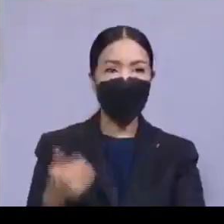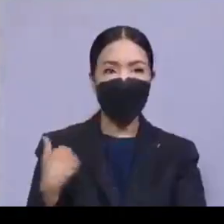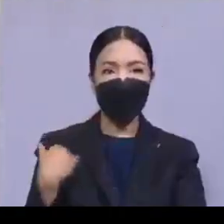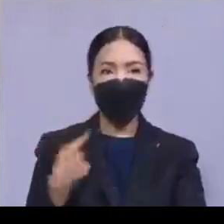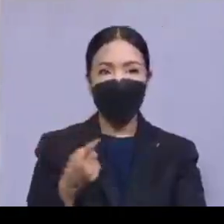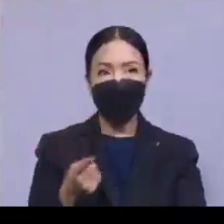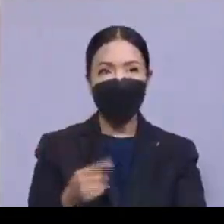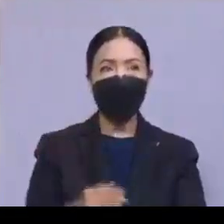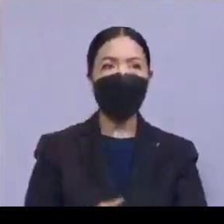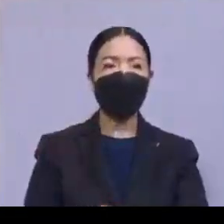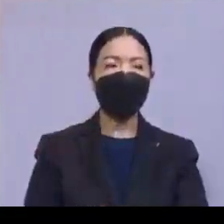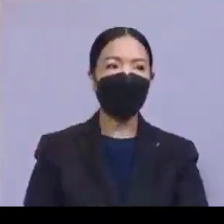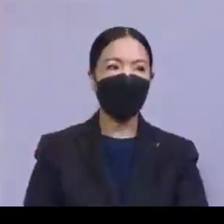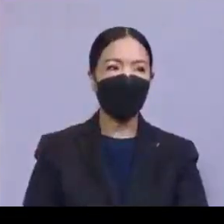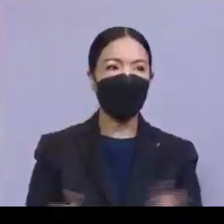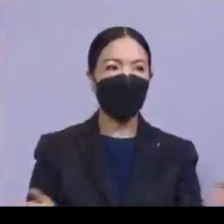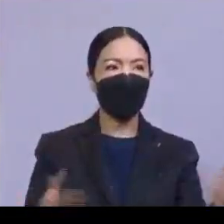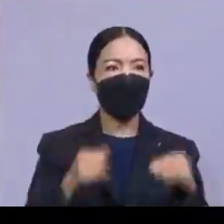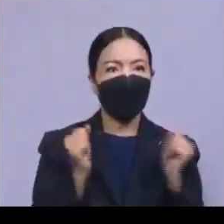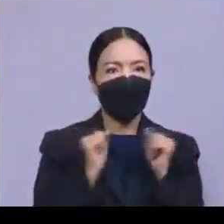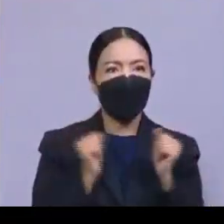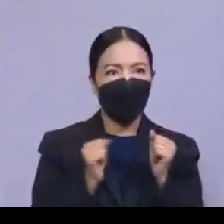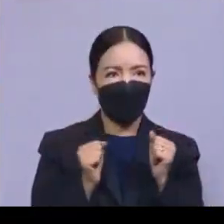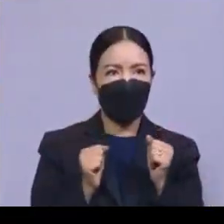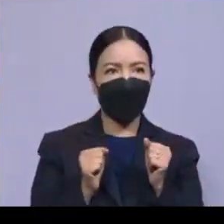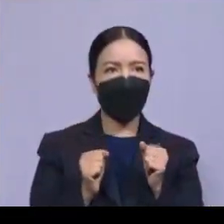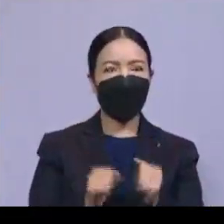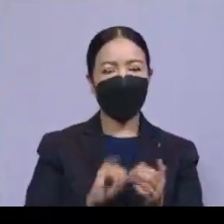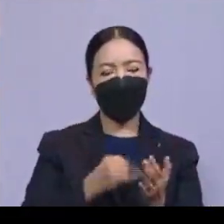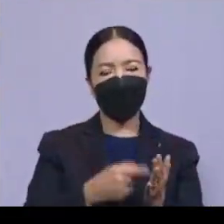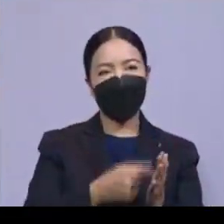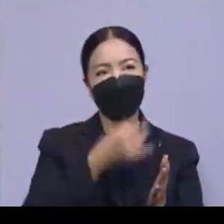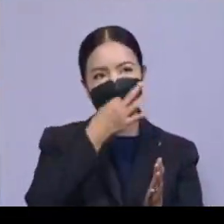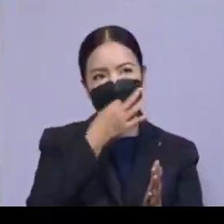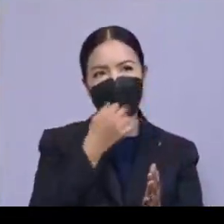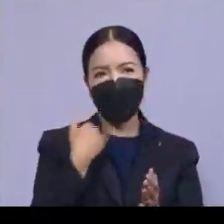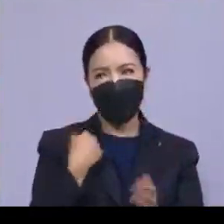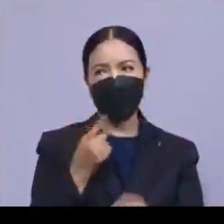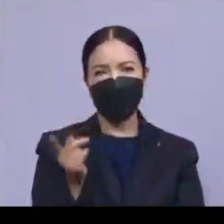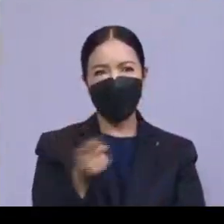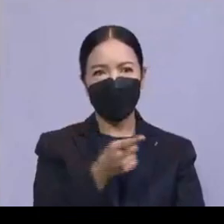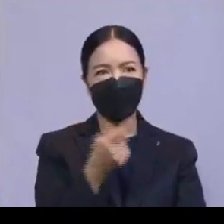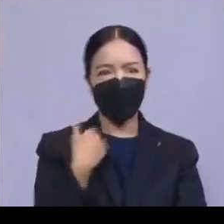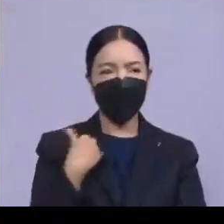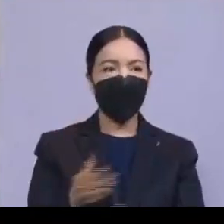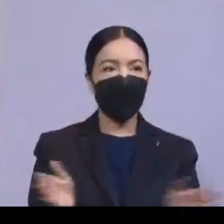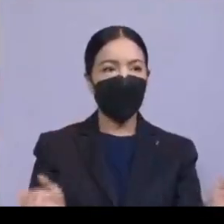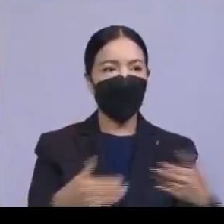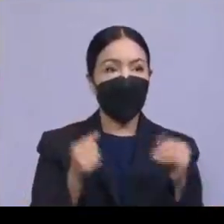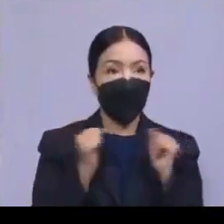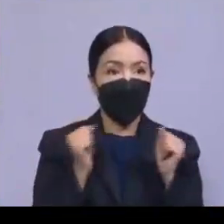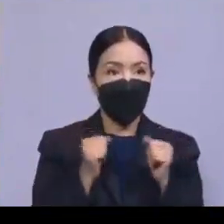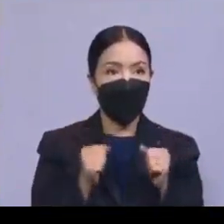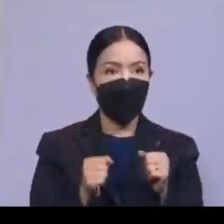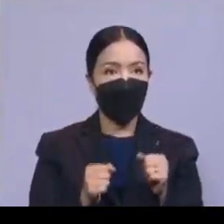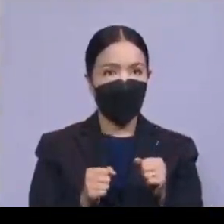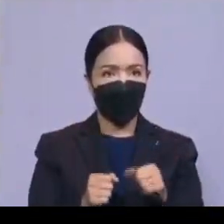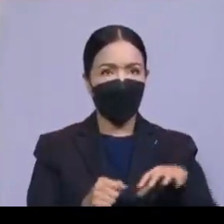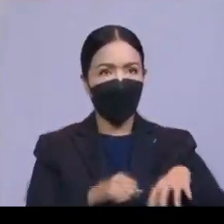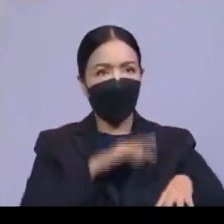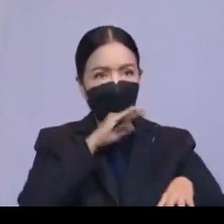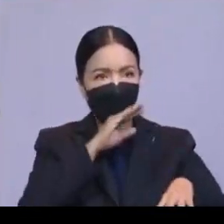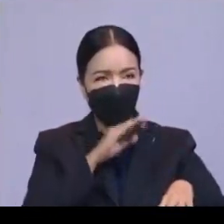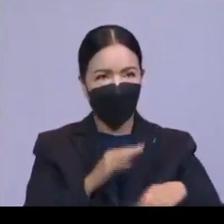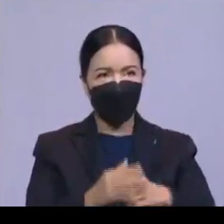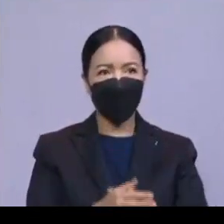สอบการกับ 0สร้างสุกรในห้องเย็น 2แห่งที่จังหวัดสมุทรสาครนะคะพบพิรุธอีกแล้วค่ะเพราะว่าห้องเรียนแห่งแรกนั้นมีเนื้อ